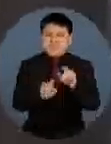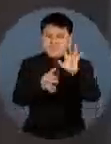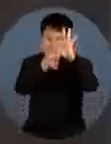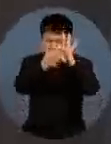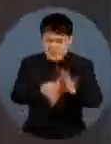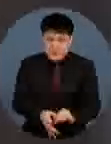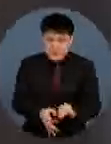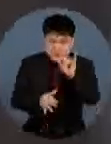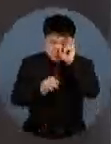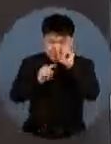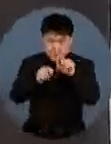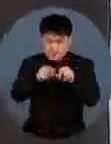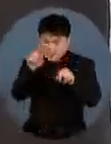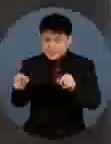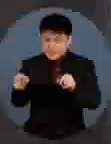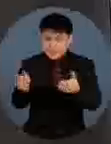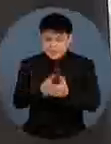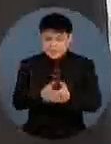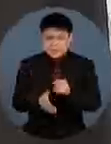잇고 잠깐 뛰었나요?